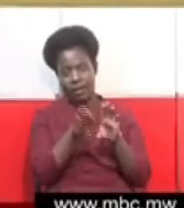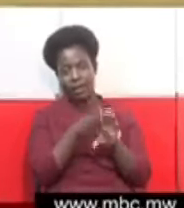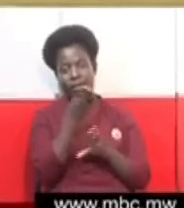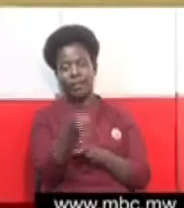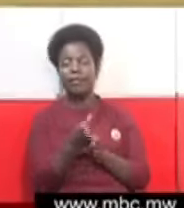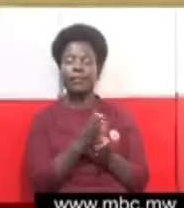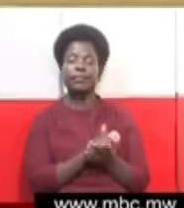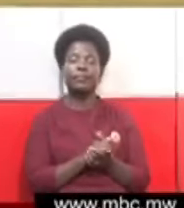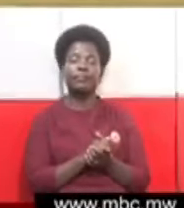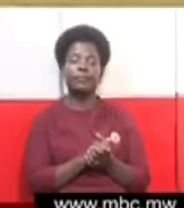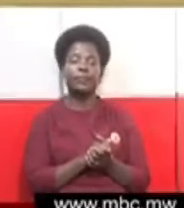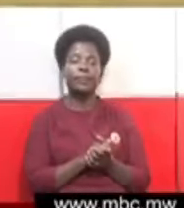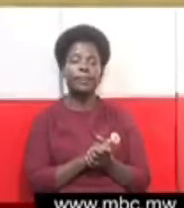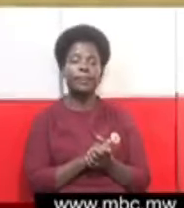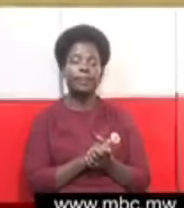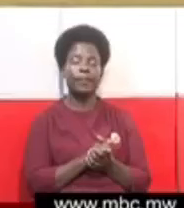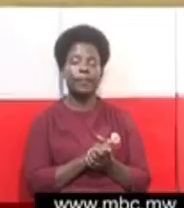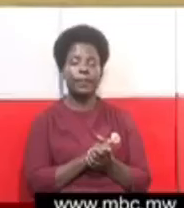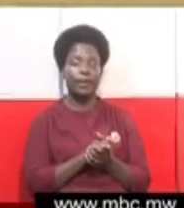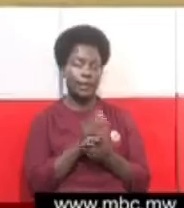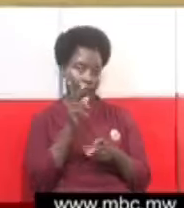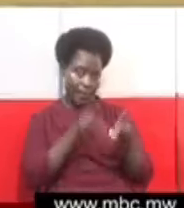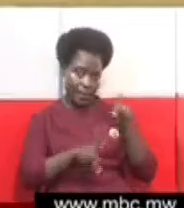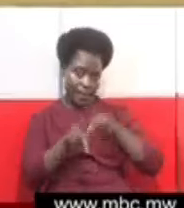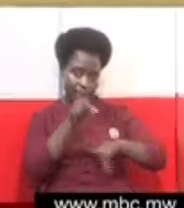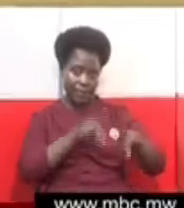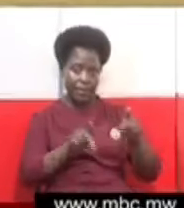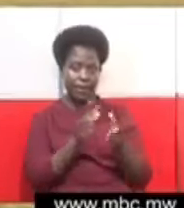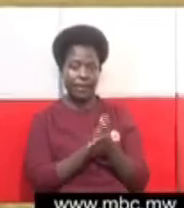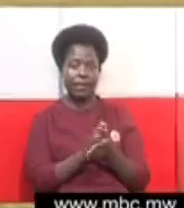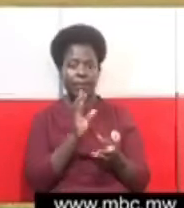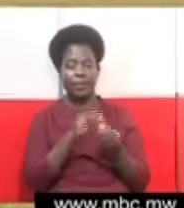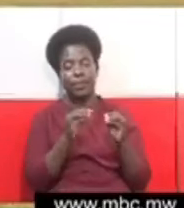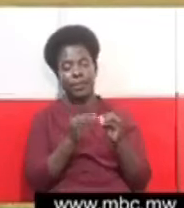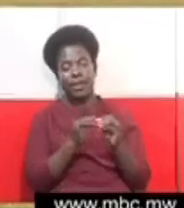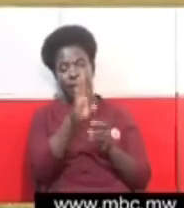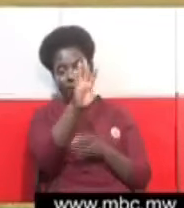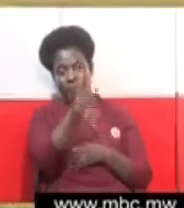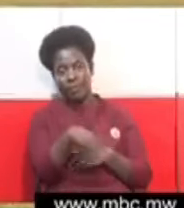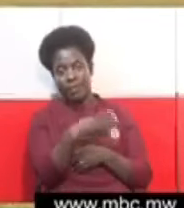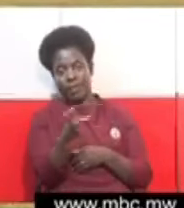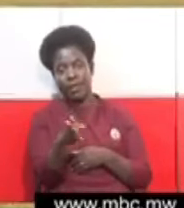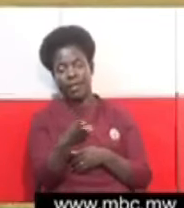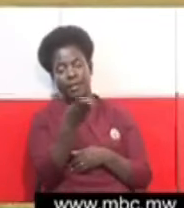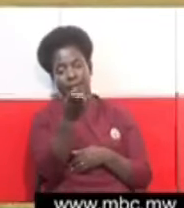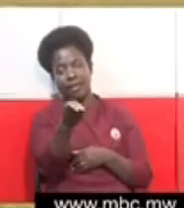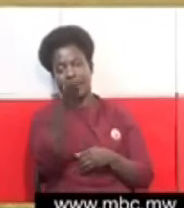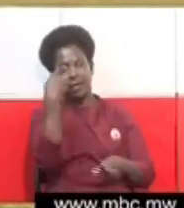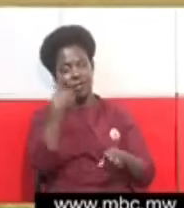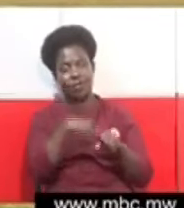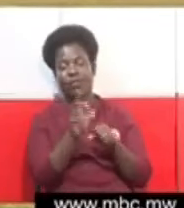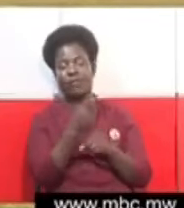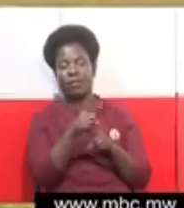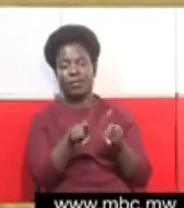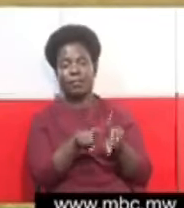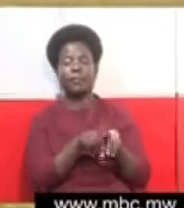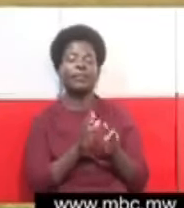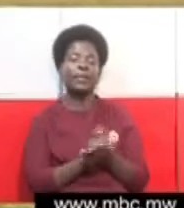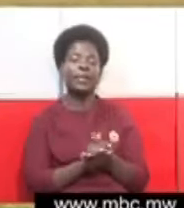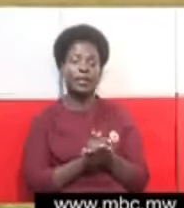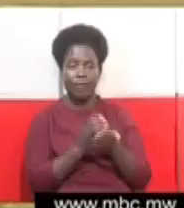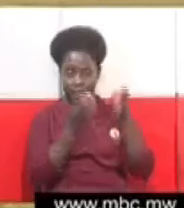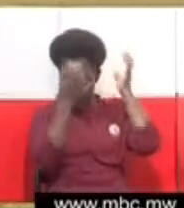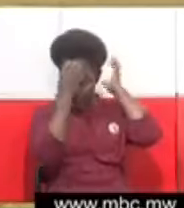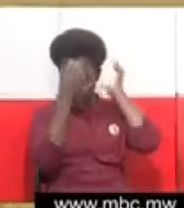anali anatengapo gawo kupanga framework imeneyi so sizikhala zovuta kwenikweni komanso makhansala athu ndi